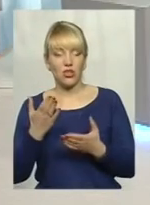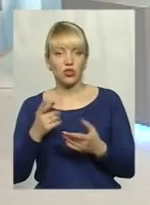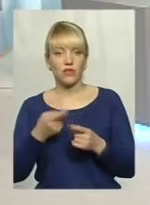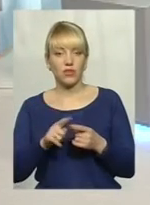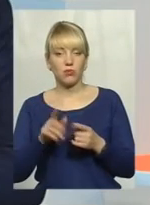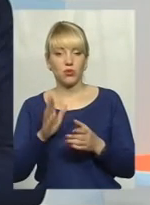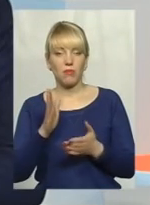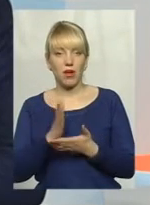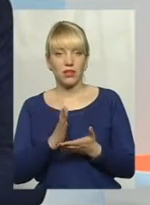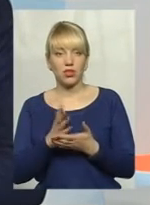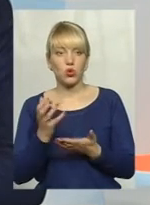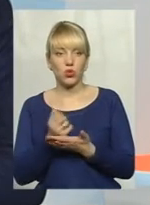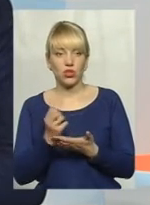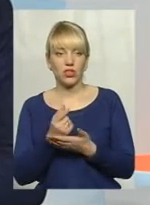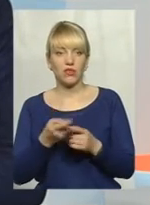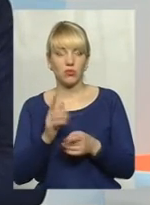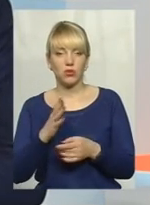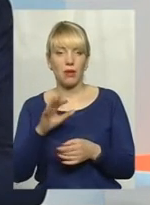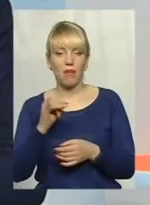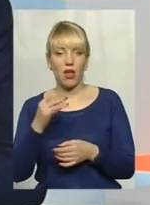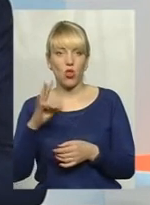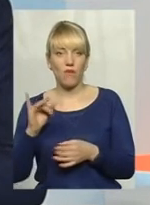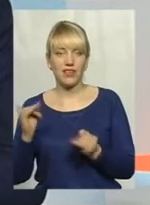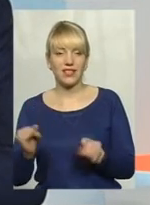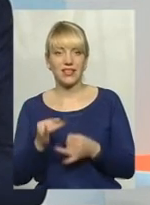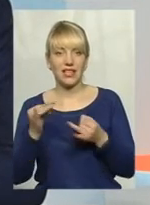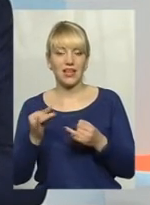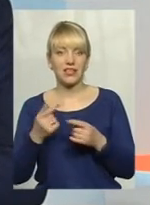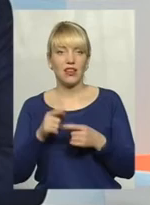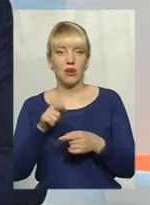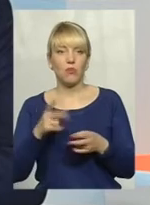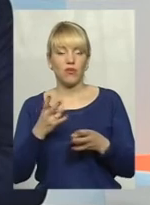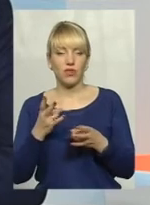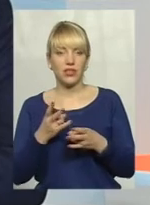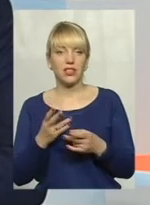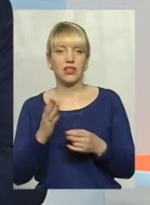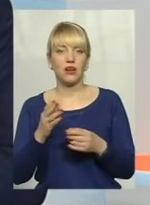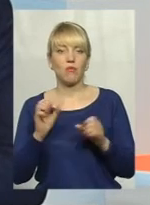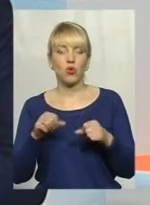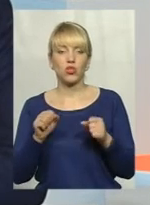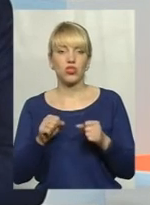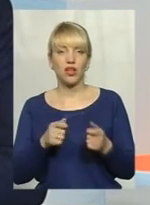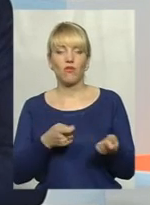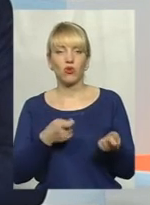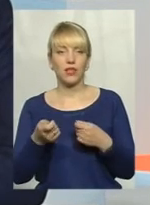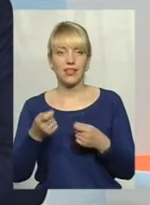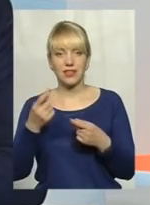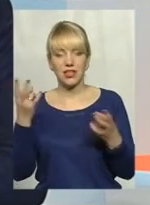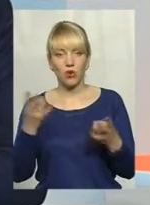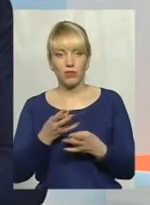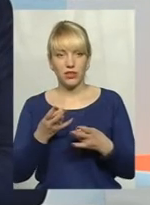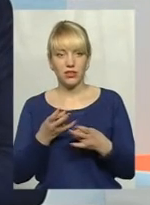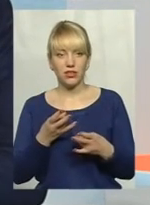мати дохід, він буде мати майновий інтерес, тут він повинен, можливо, донести